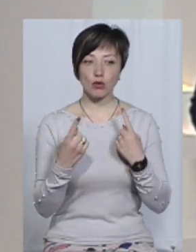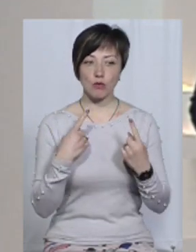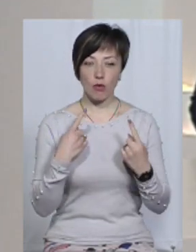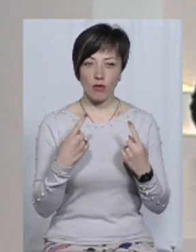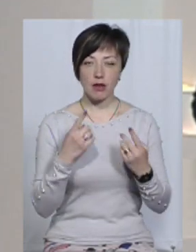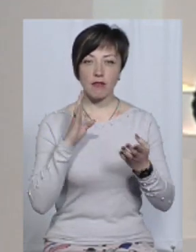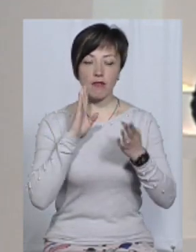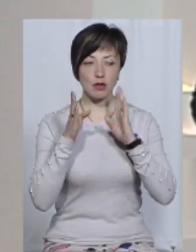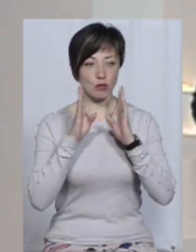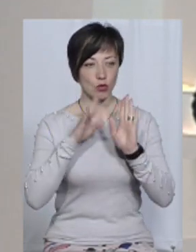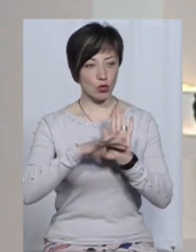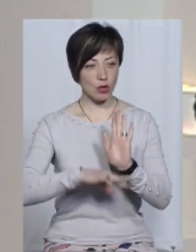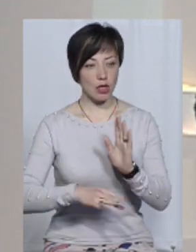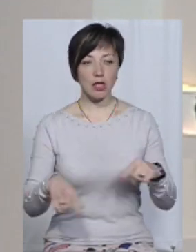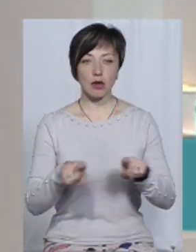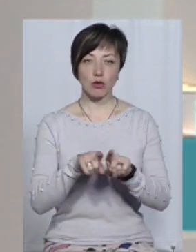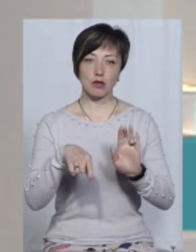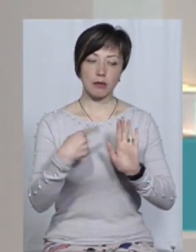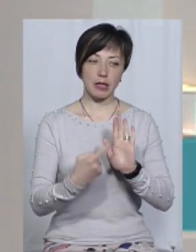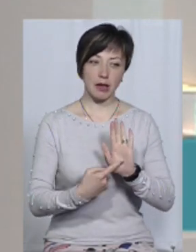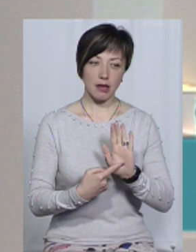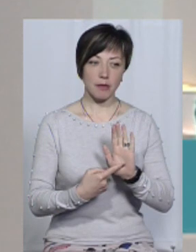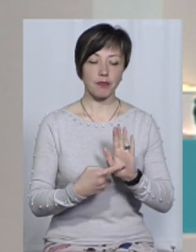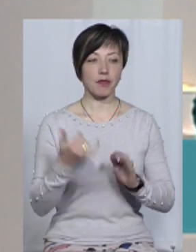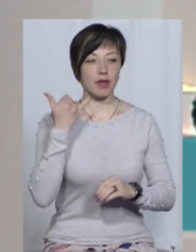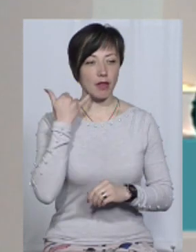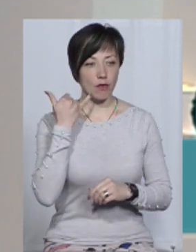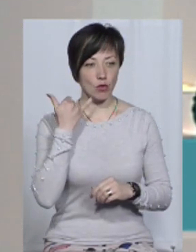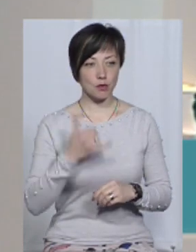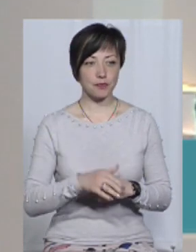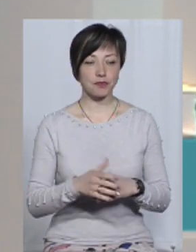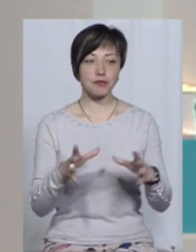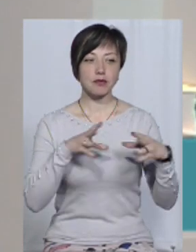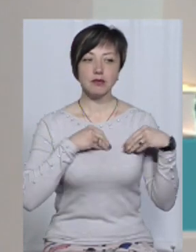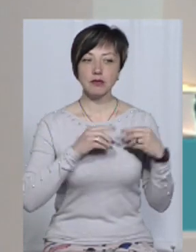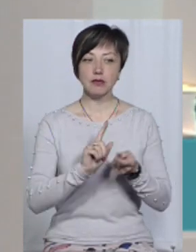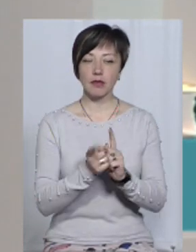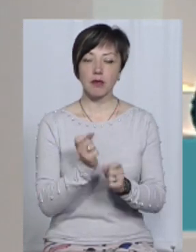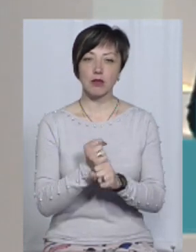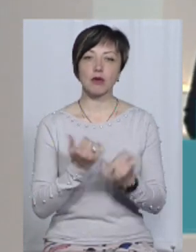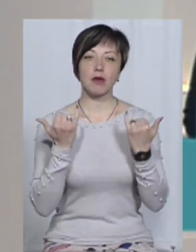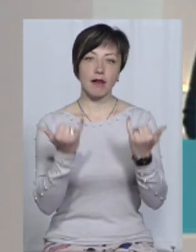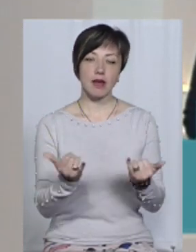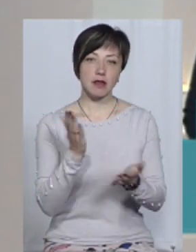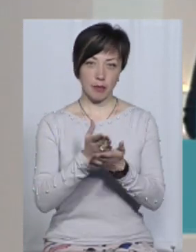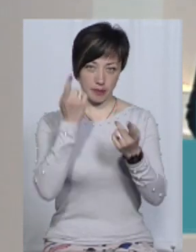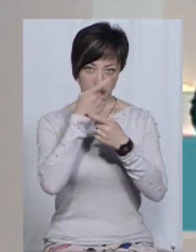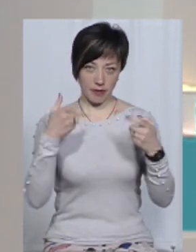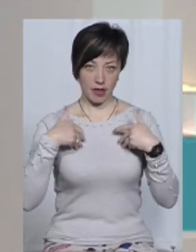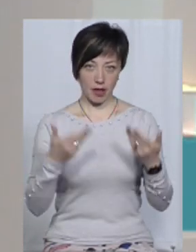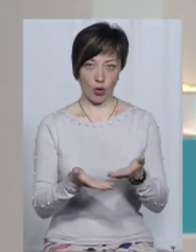розмови у мережі Facebook, також ставити свої запитання телефоном. Ми з Ольгою Рибак працюємо для вас наживо.